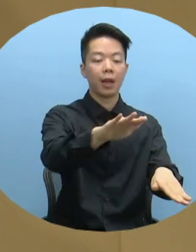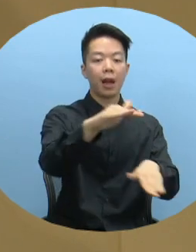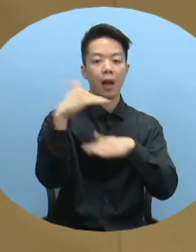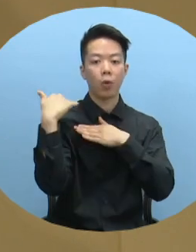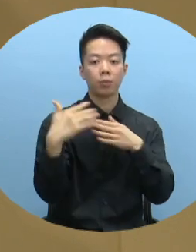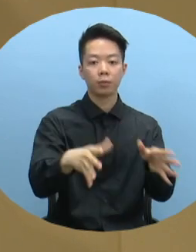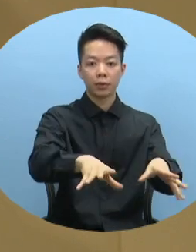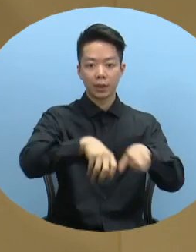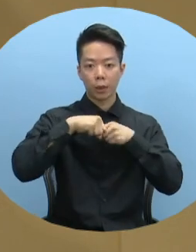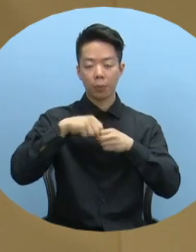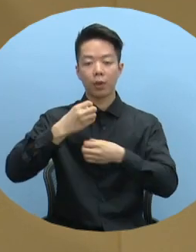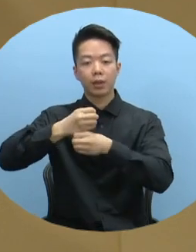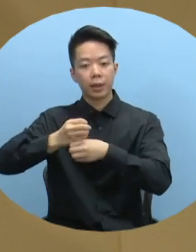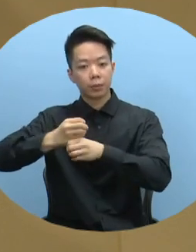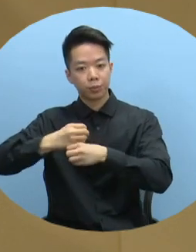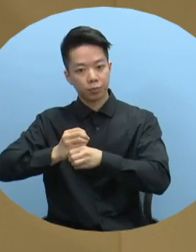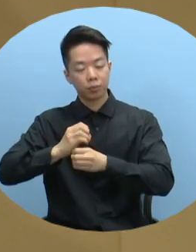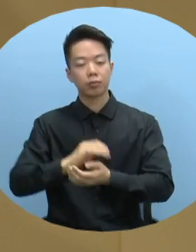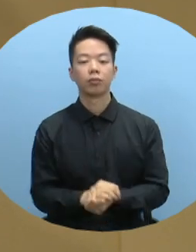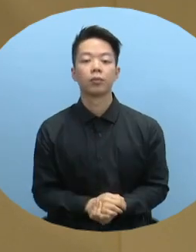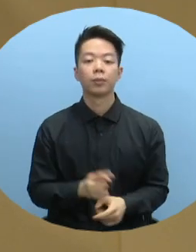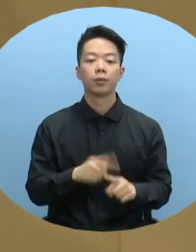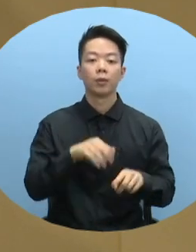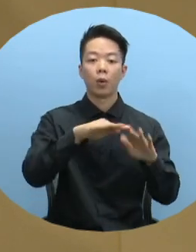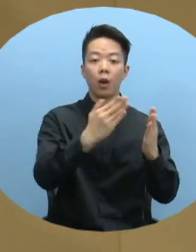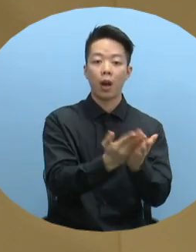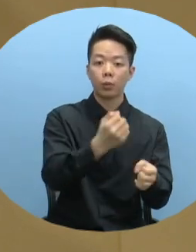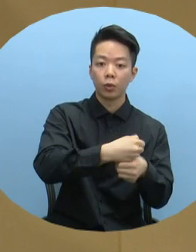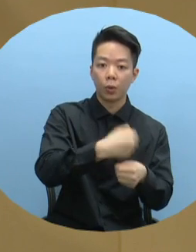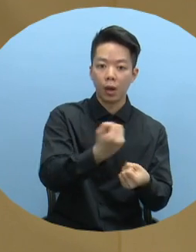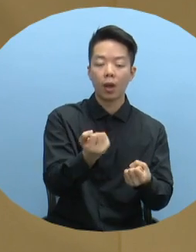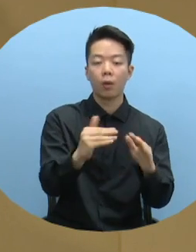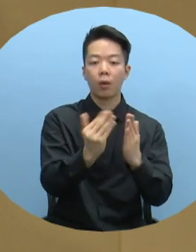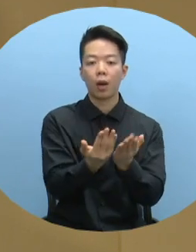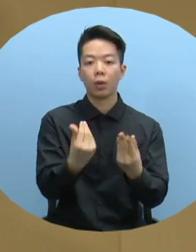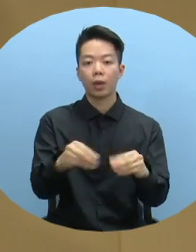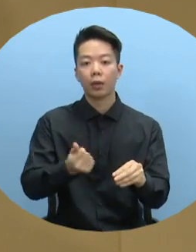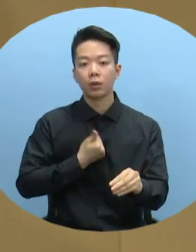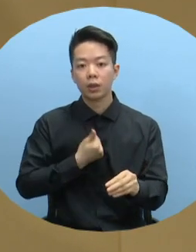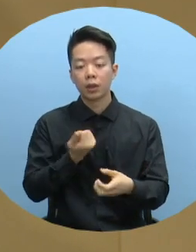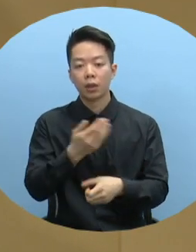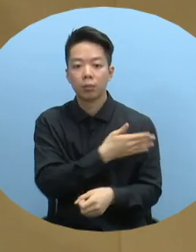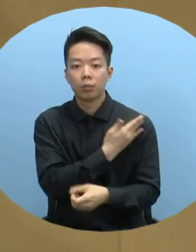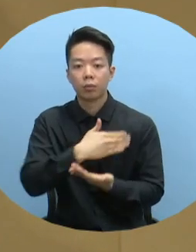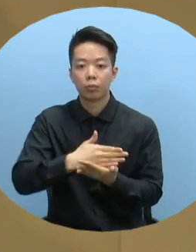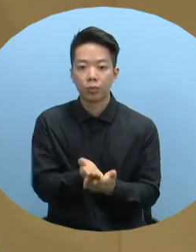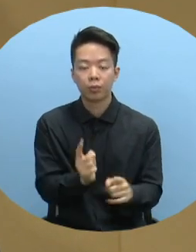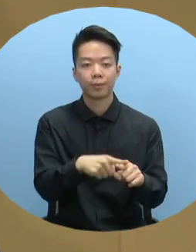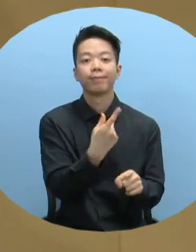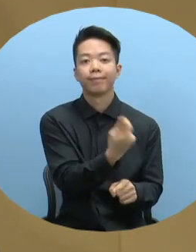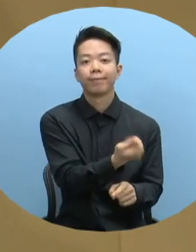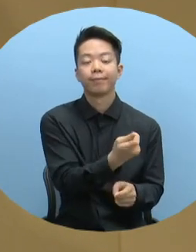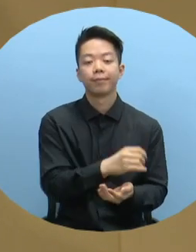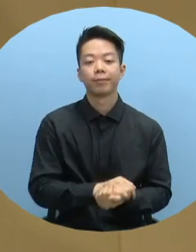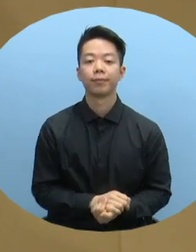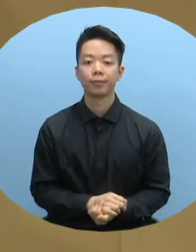做一個檢測。咁呢個咧對即係學校嘅運作同埋對學校教職員嗰個方便程度咧，都係好